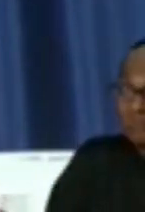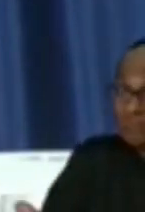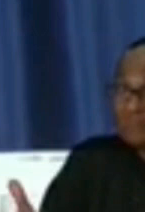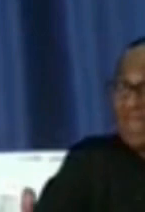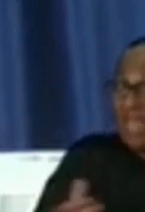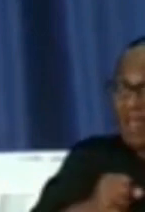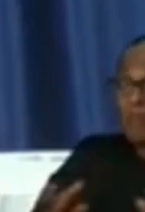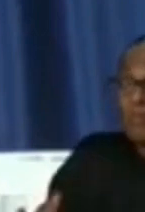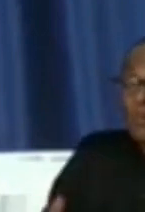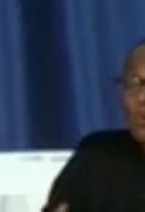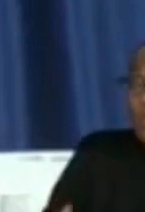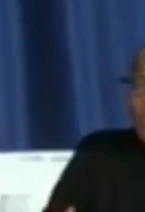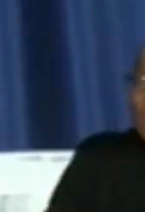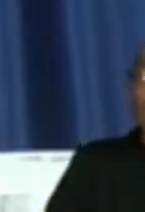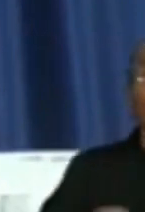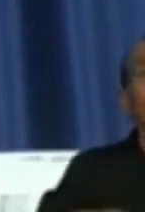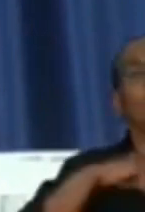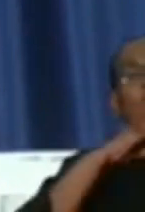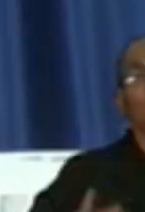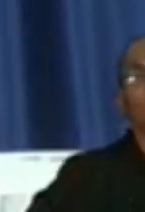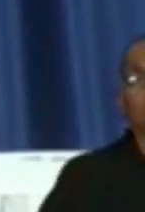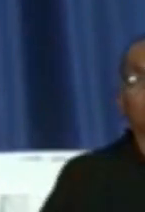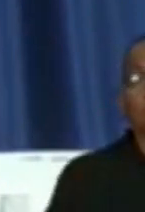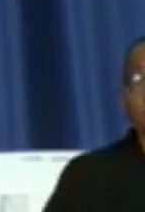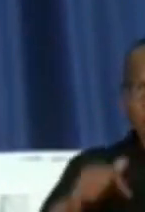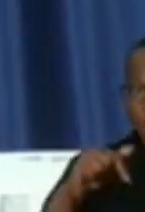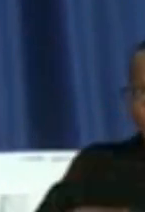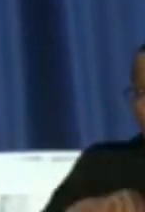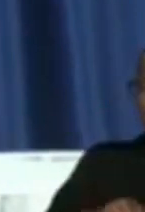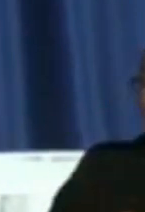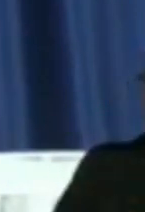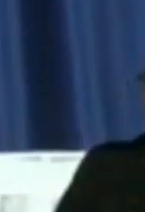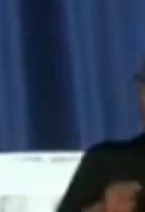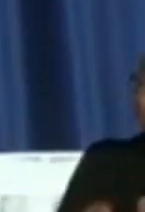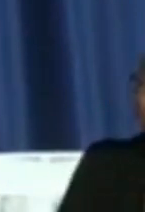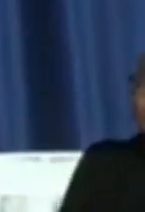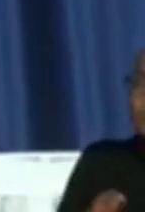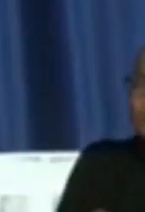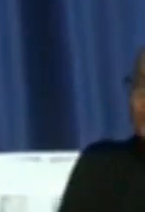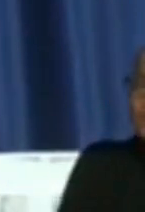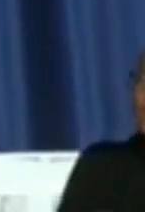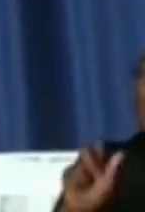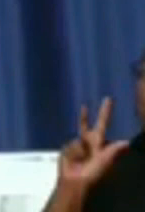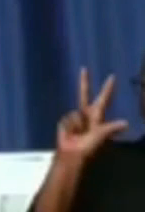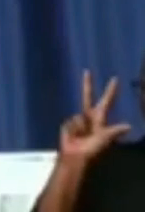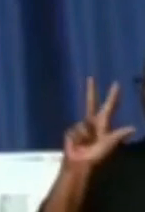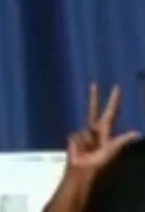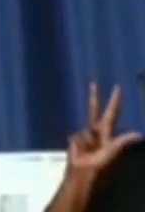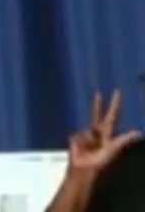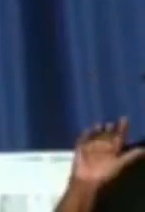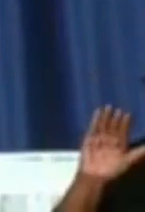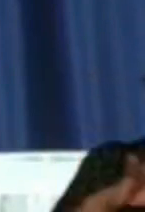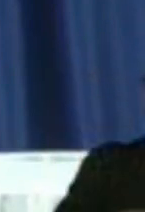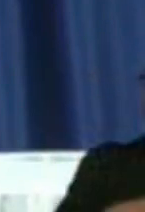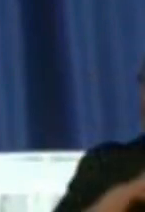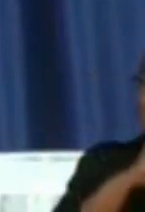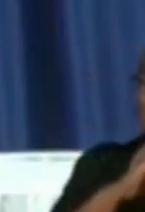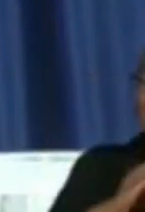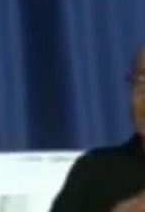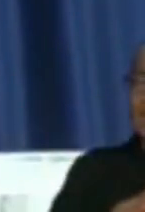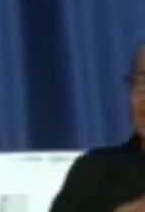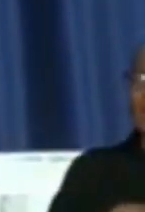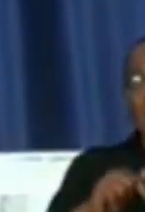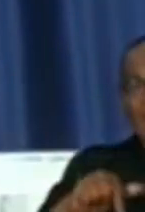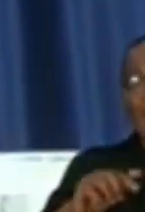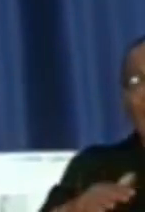we daar bijna niet aan konden voldoen. Dat heeft ervoor gezorgd dat voor het Wanica ziekenhuis een grote